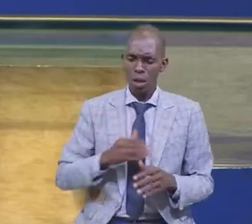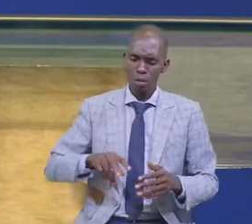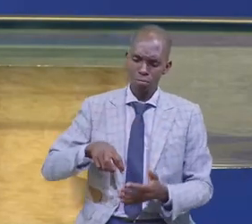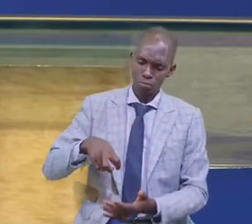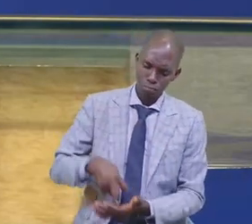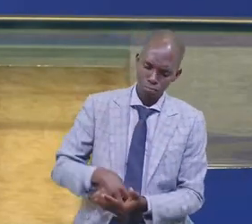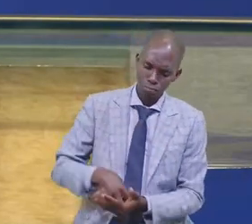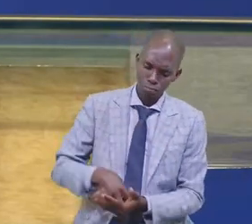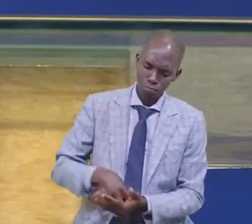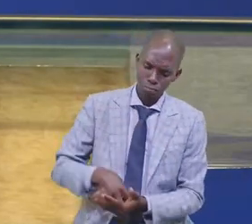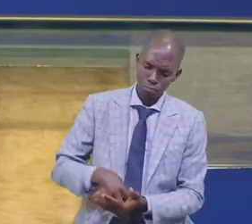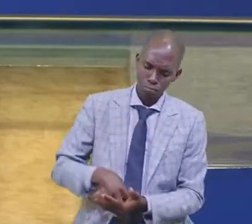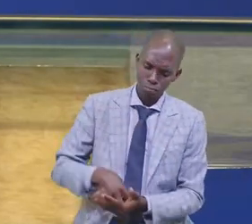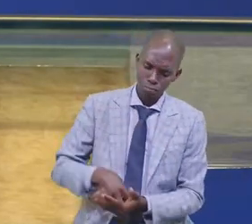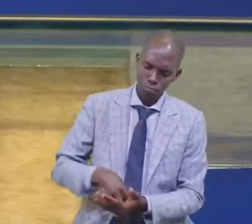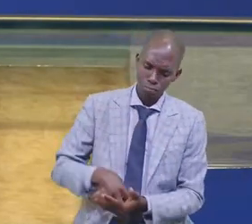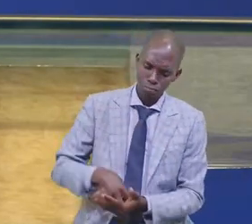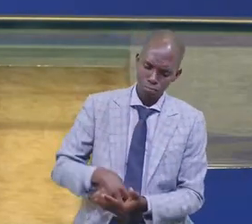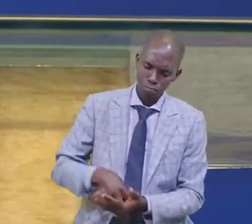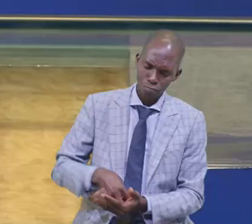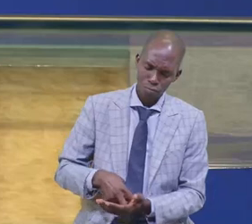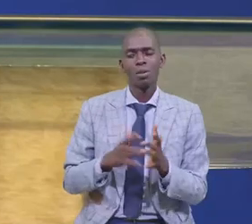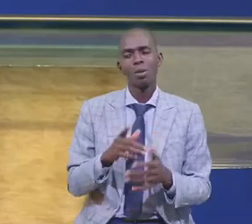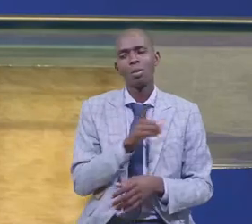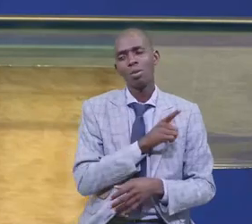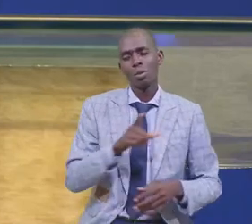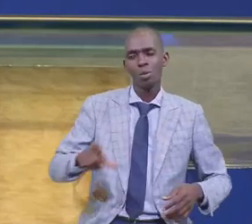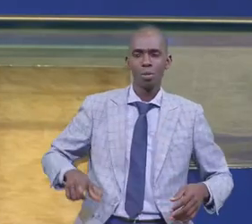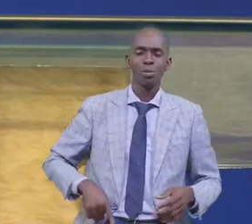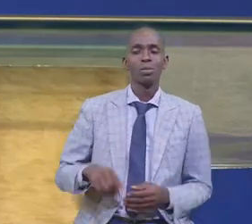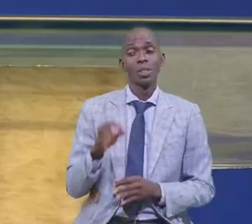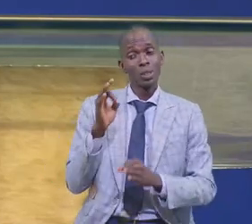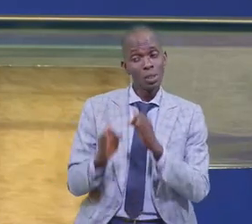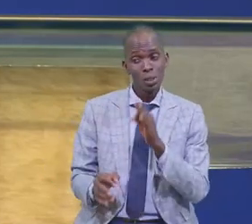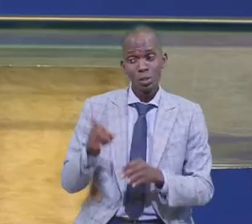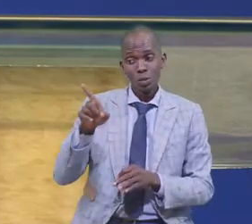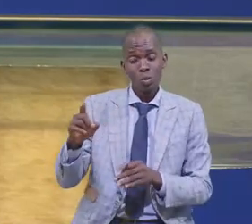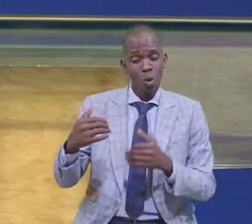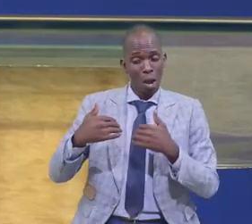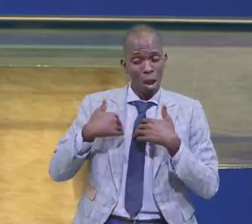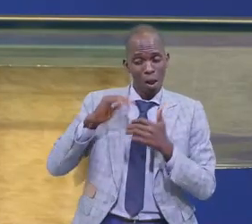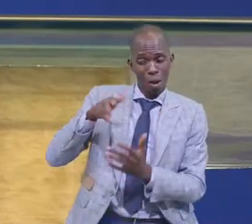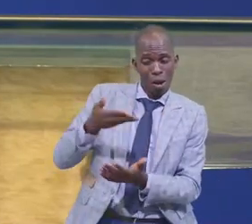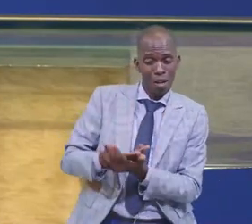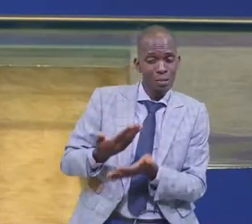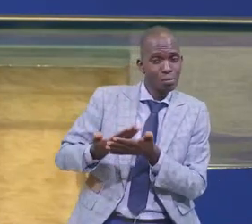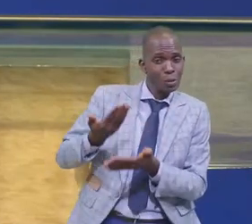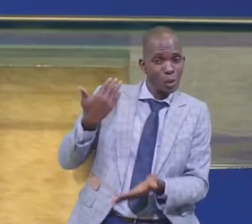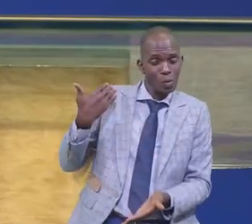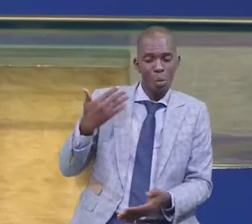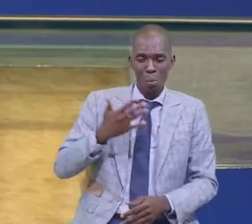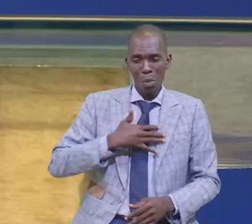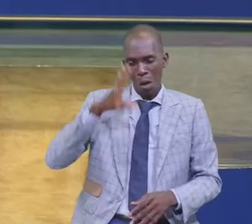pieds et lui dit, « Seigneur, si tu eusses été